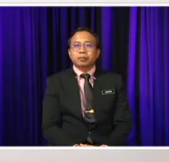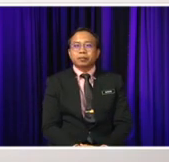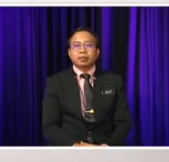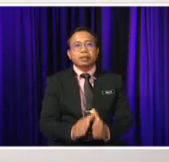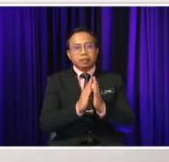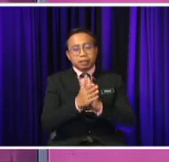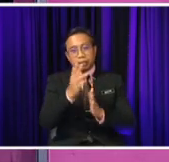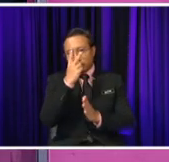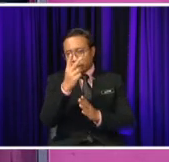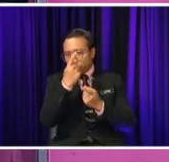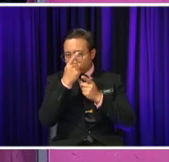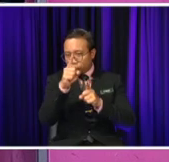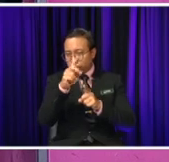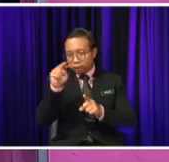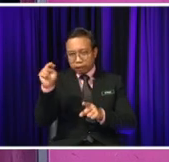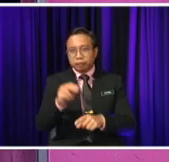Pancasila